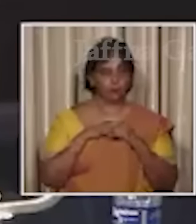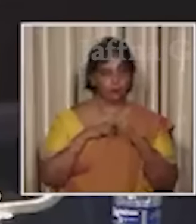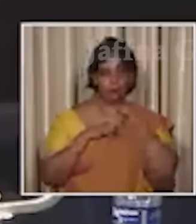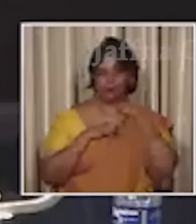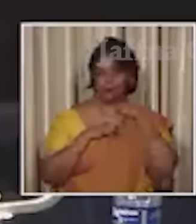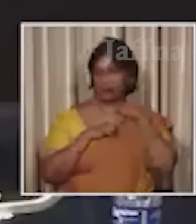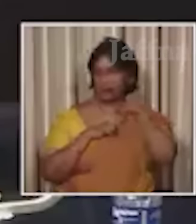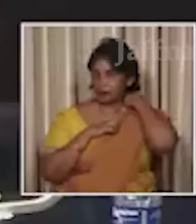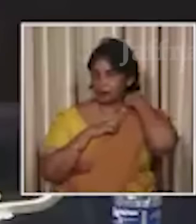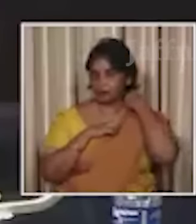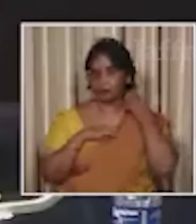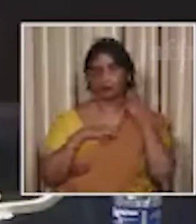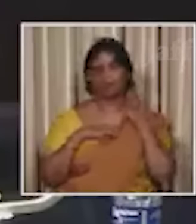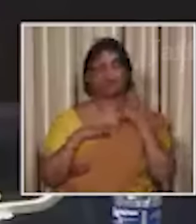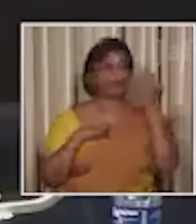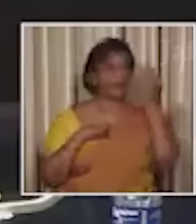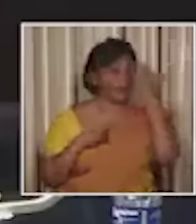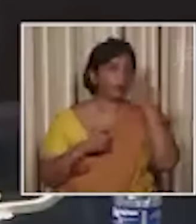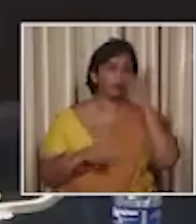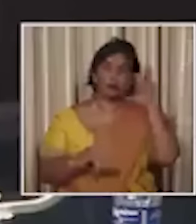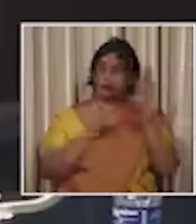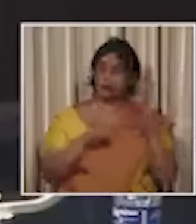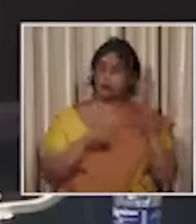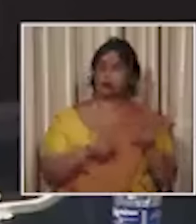ஒரு மகளும் ஒரு பல்கலைக்கழக மாணவி